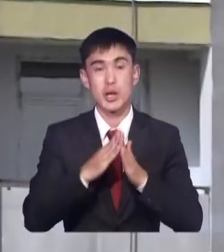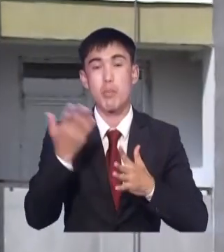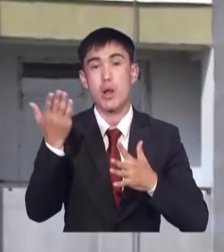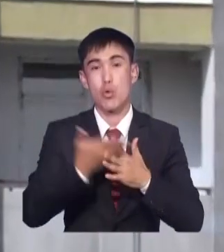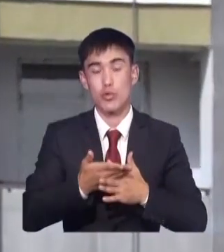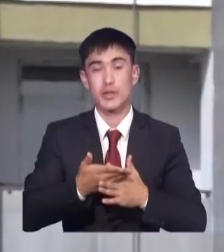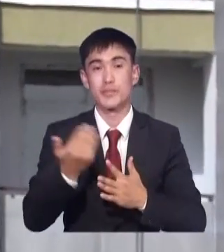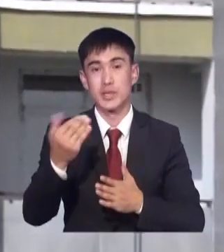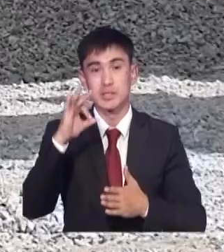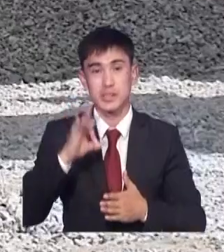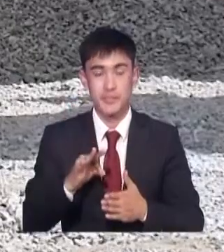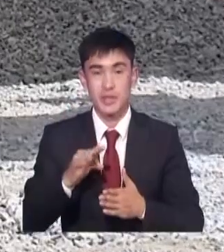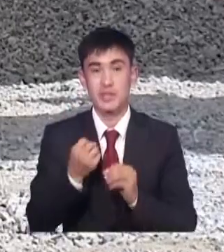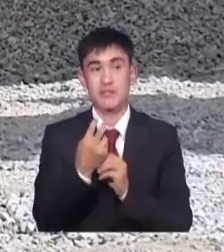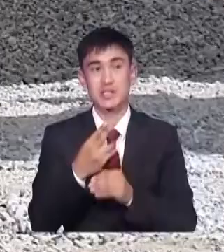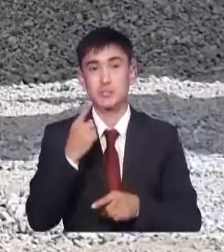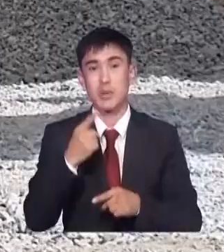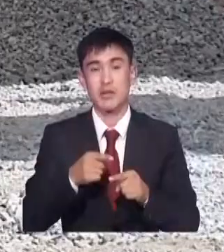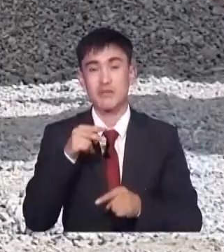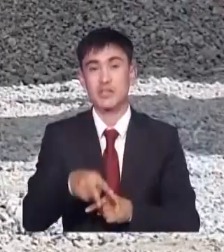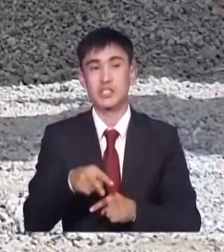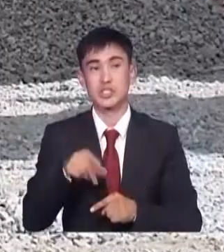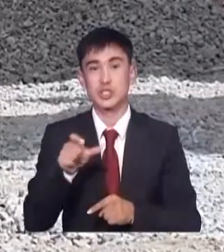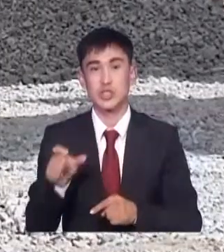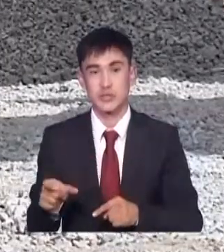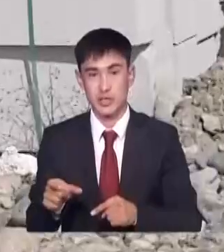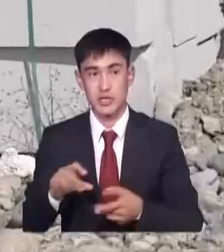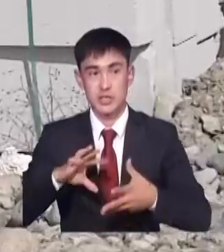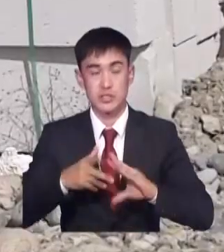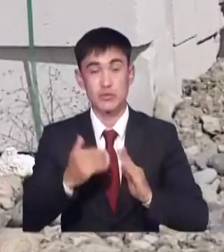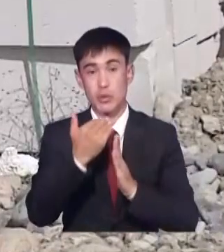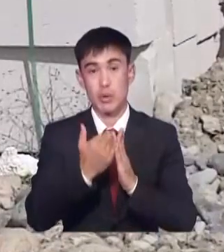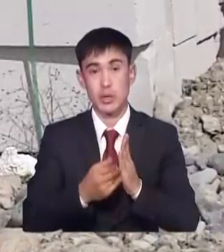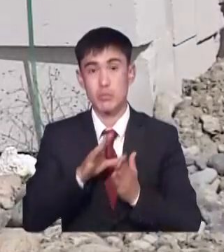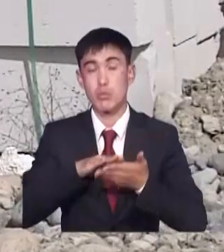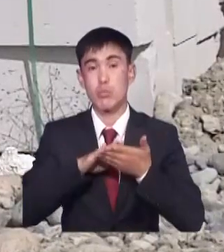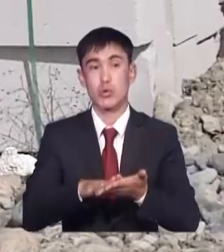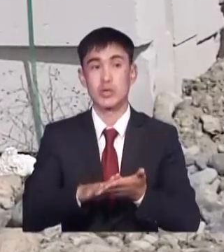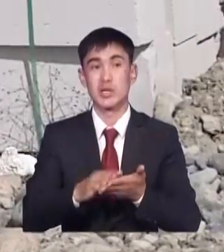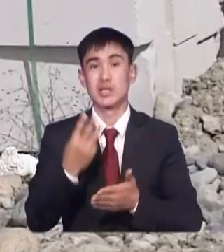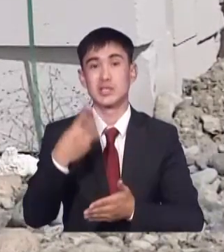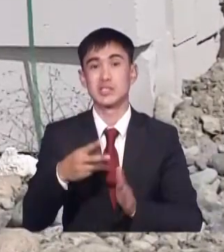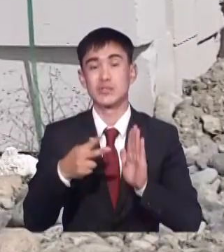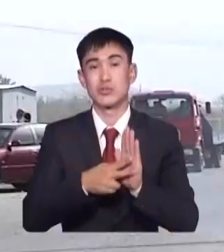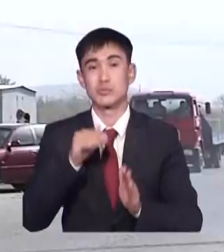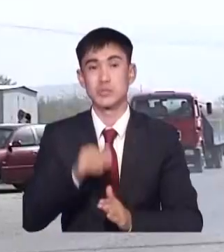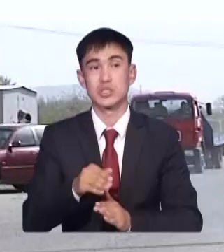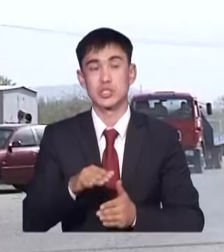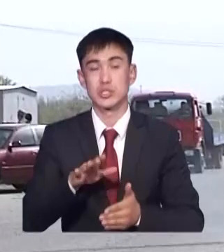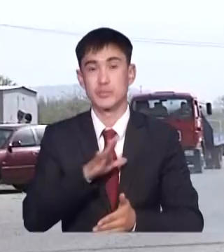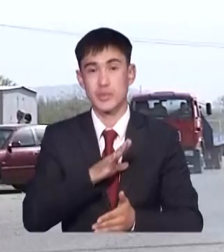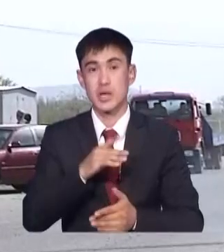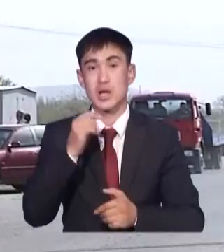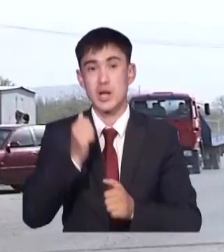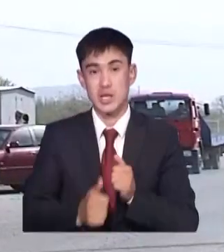льготной ставке. Ими стали 12,5 тысяч казахстанцев. Всего на программу было подано более 38 тысяч заявок.